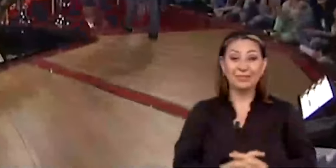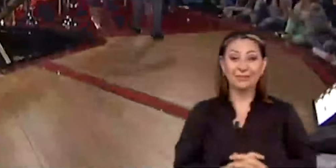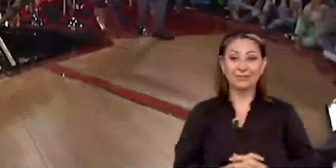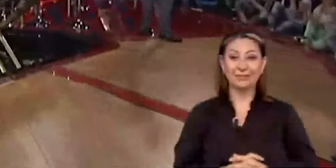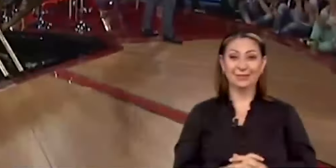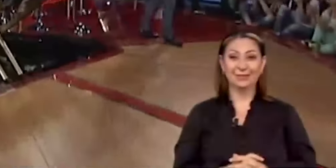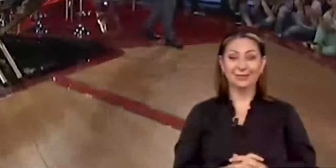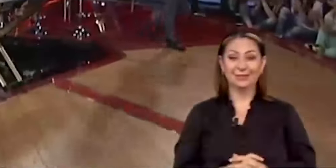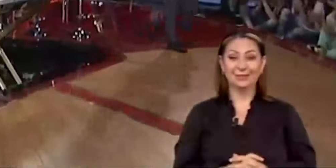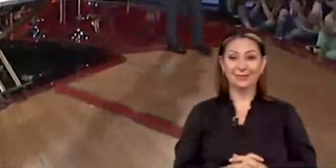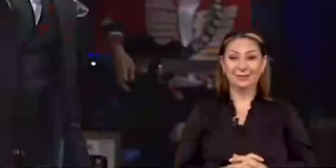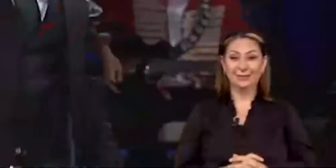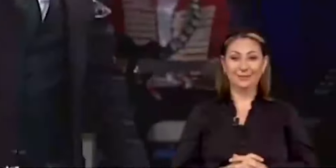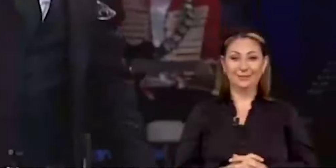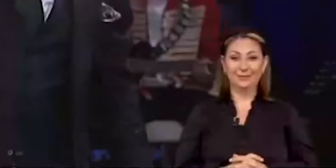Dur!